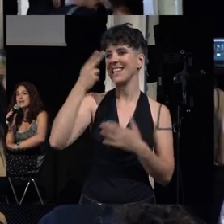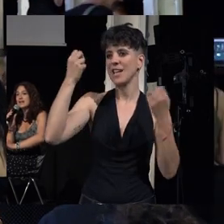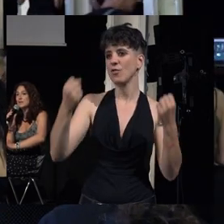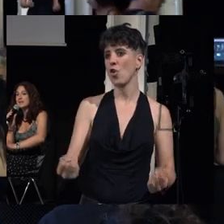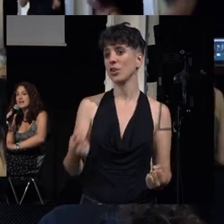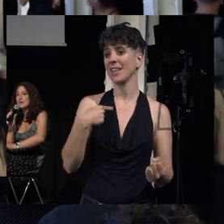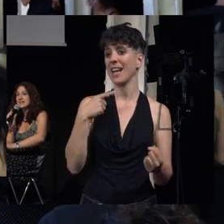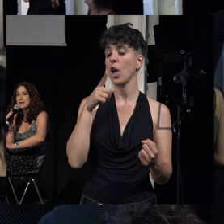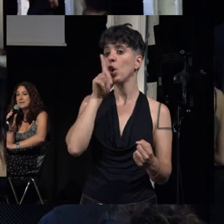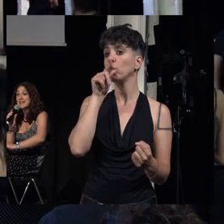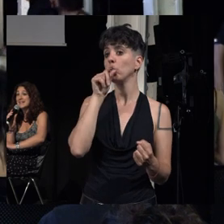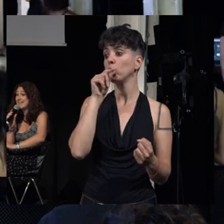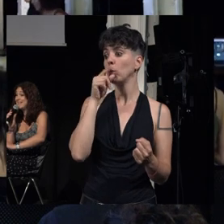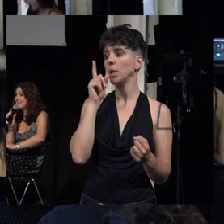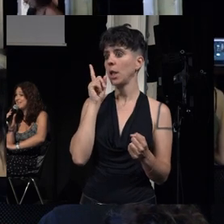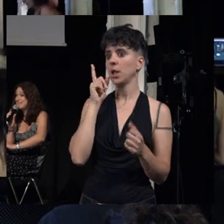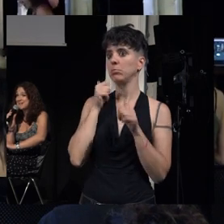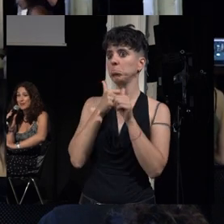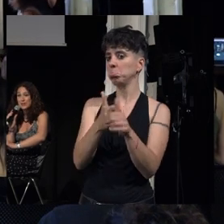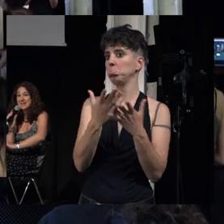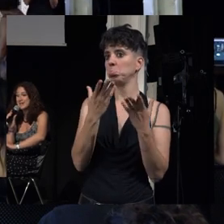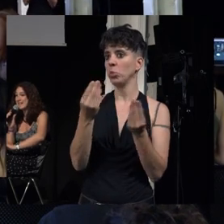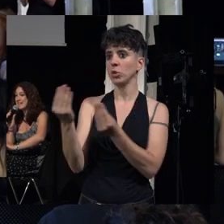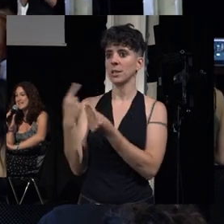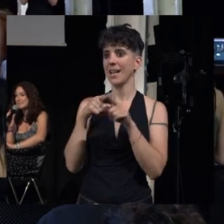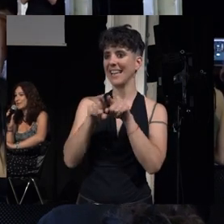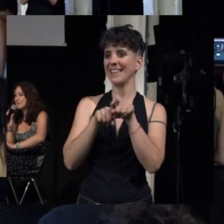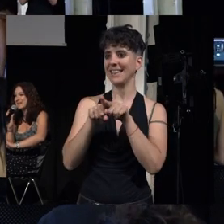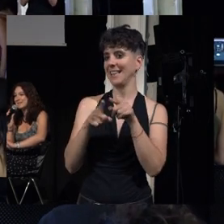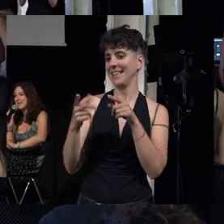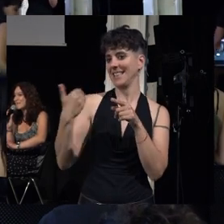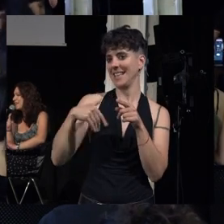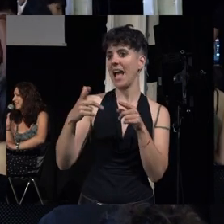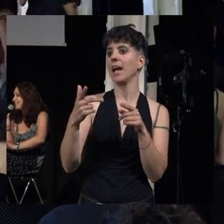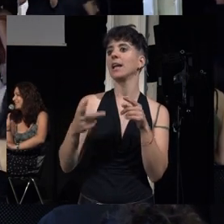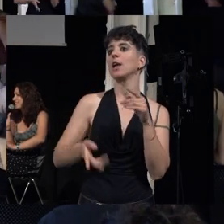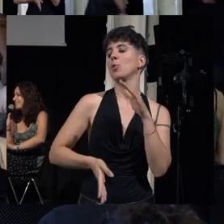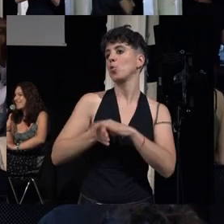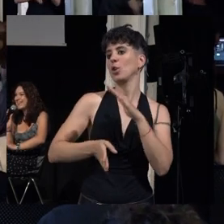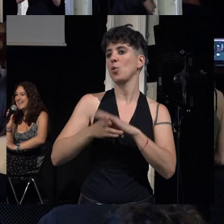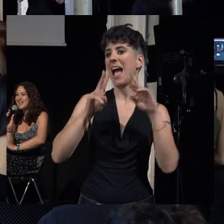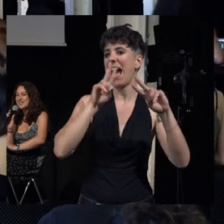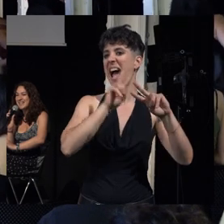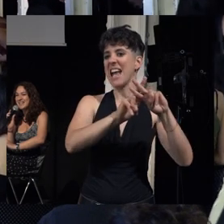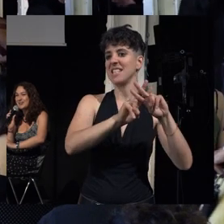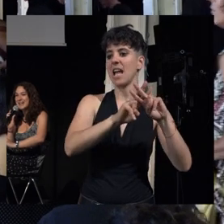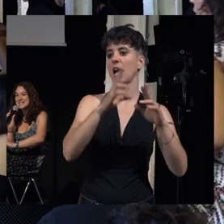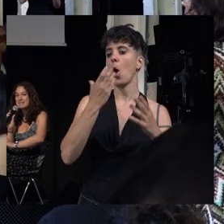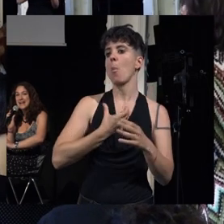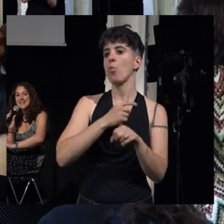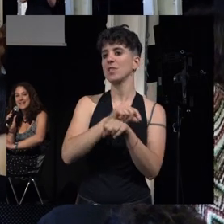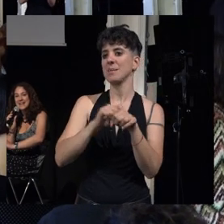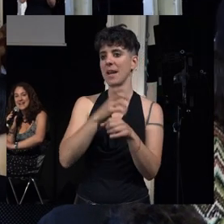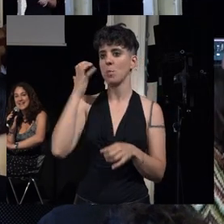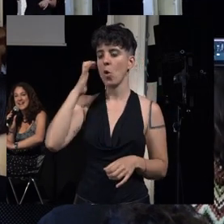molt seguides al Twitter, ja comencem a rebre les crítiques, així que podeu seguir amb el hashtag municipalisme queer, també tota